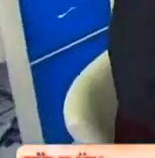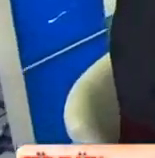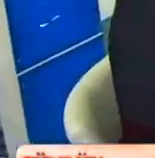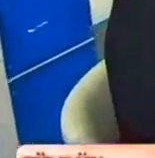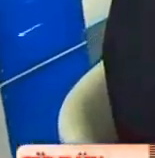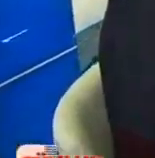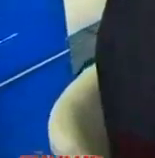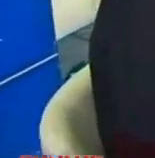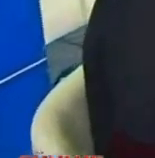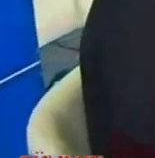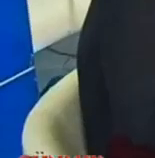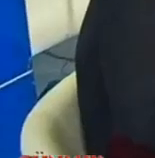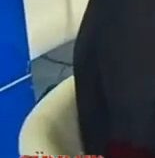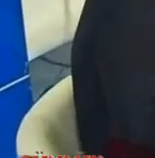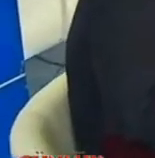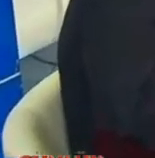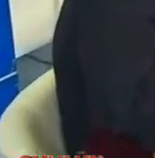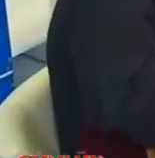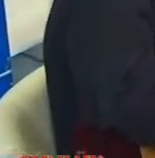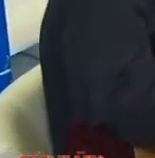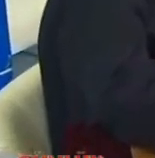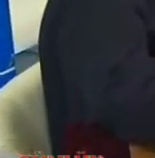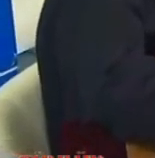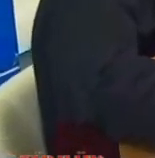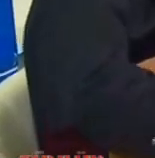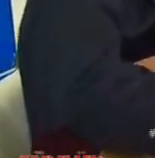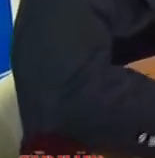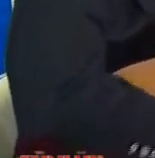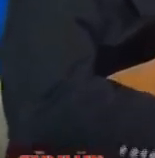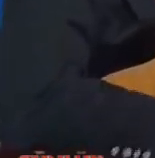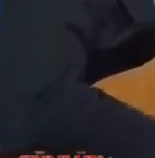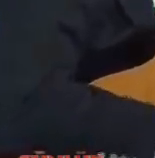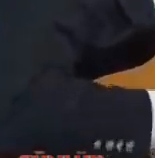olacak. Görüşünceye kadar hoşçakalın. Buyurun.